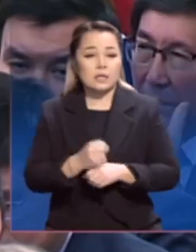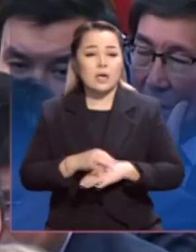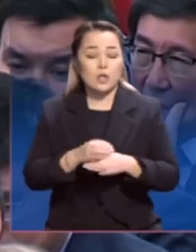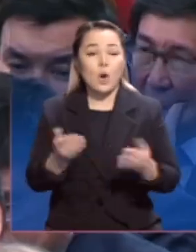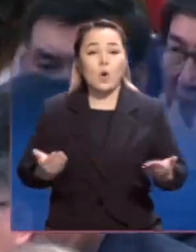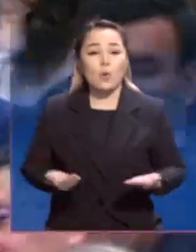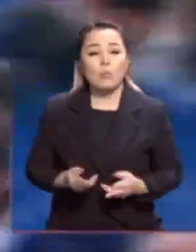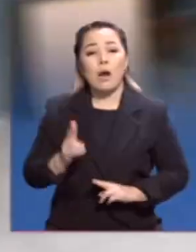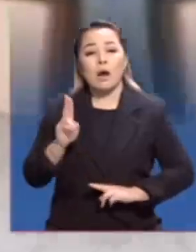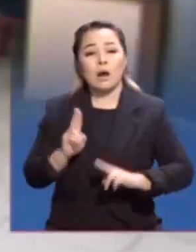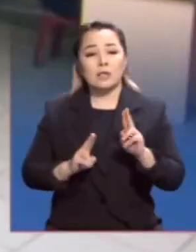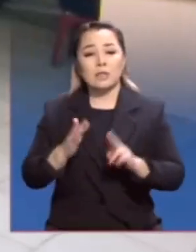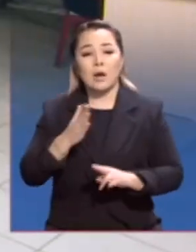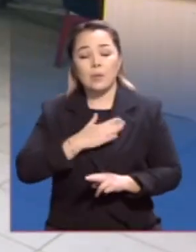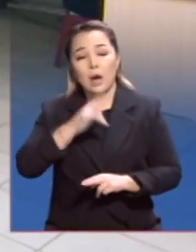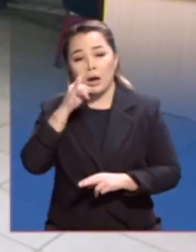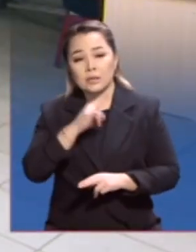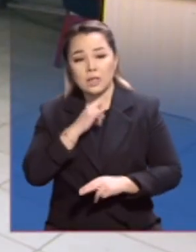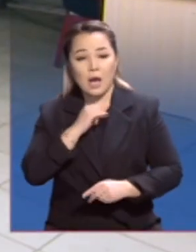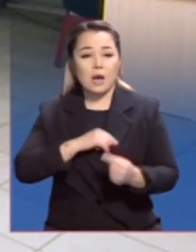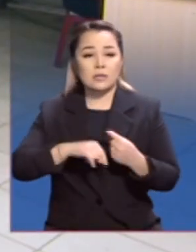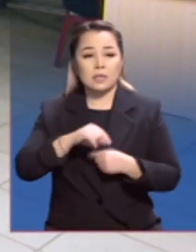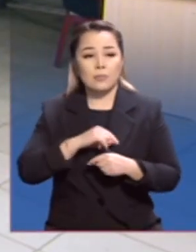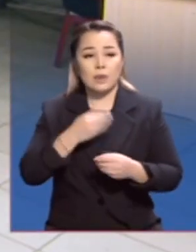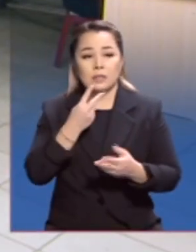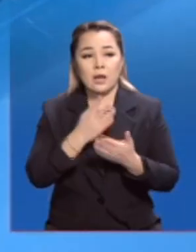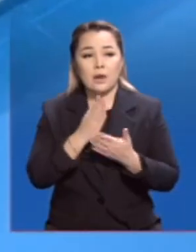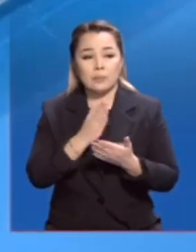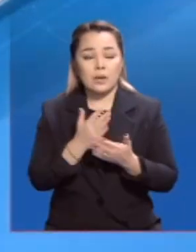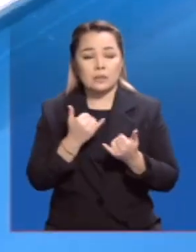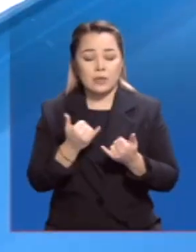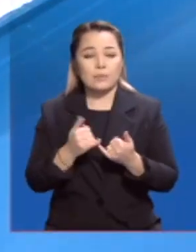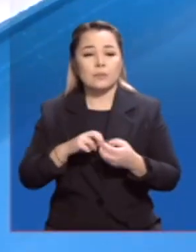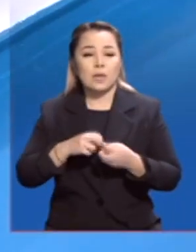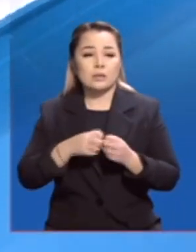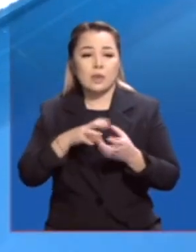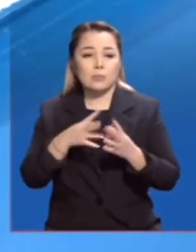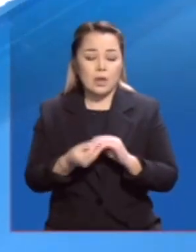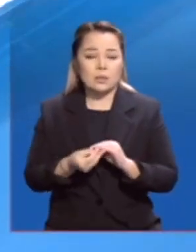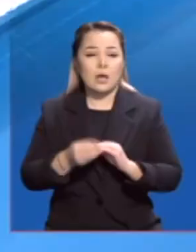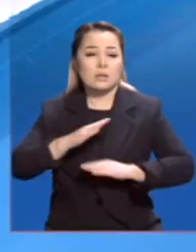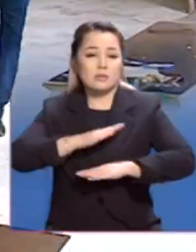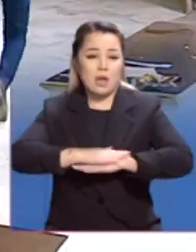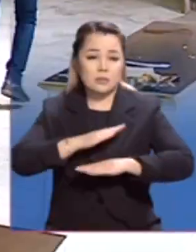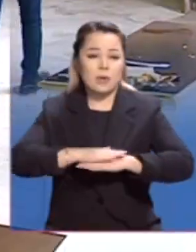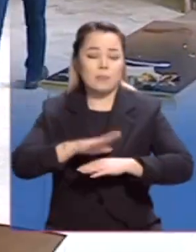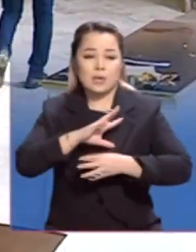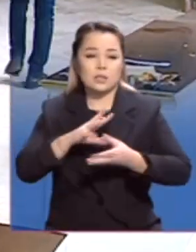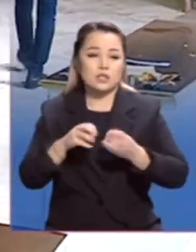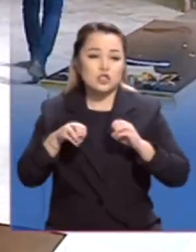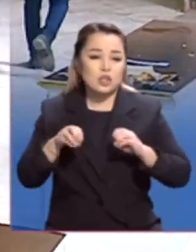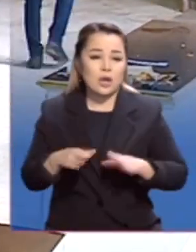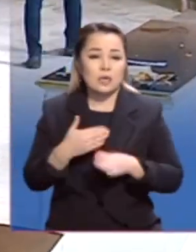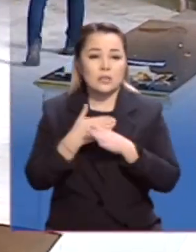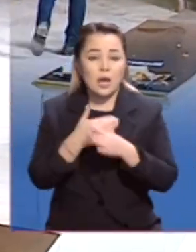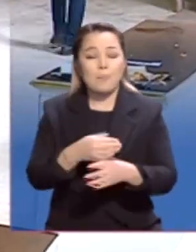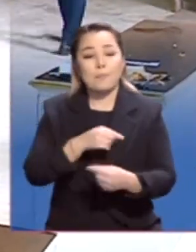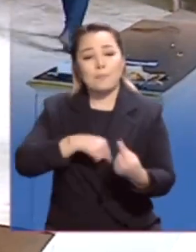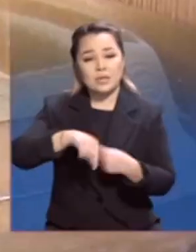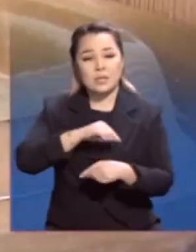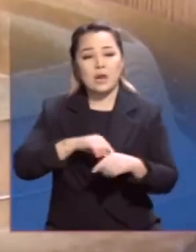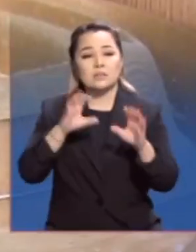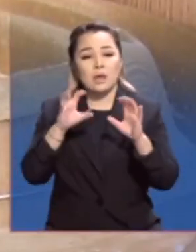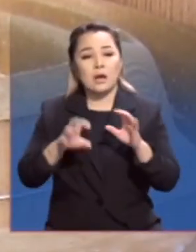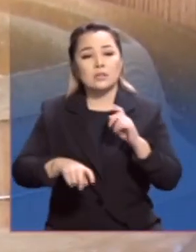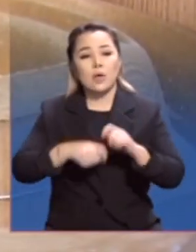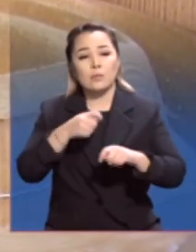өмірлік қағидатым. Қазақстанда кәсіпке кесірі тиетін тәртіп орнату тәсілі өзгеруі мүмкін. Президенттің сөзінше бизнестің дамуына заңсыз